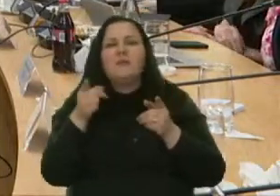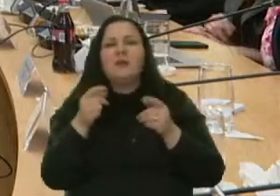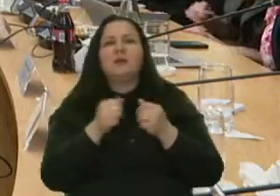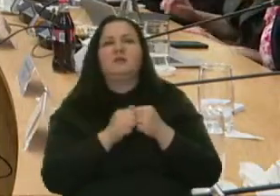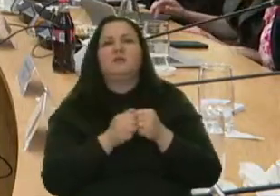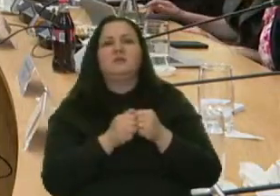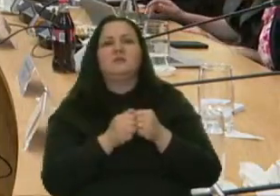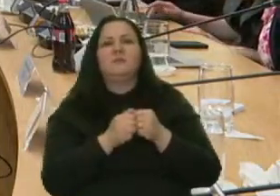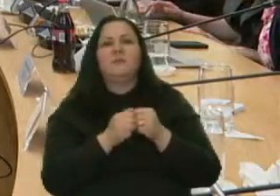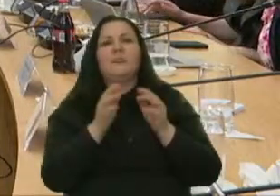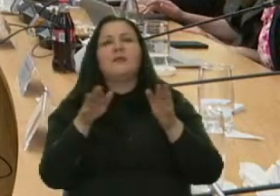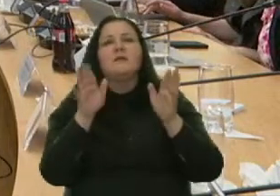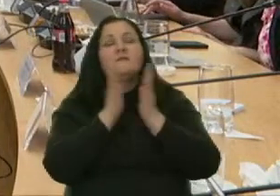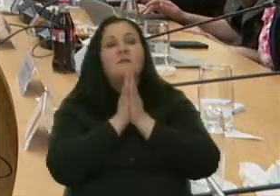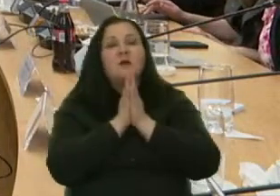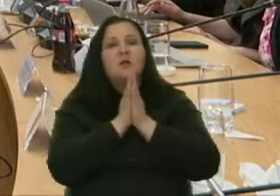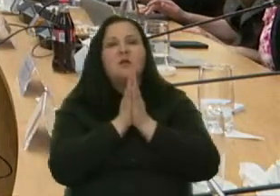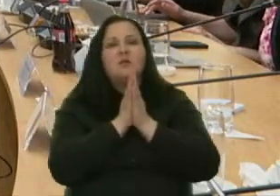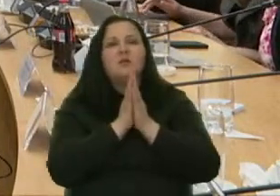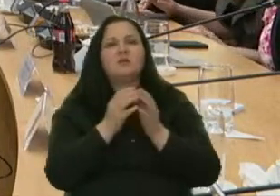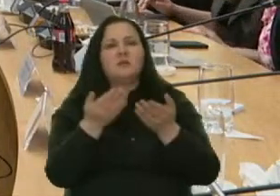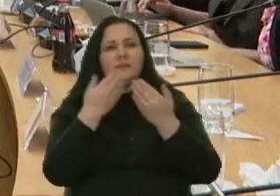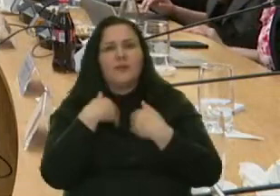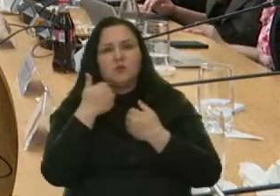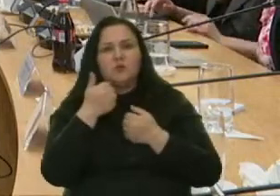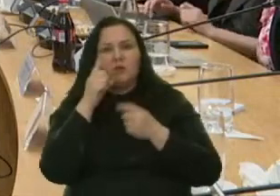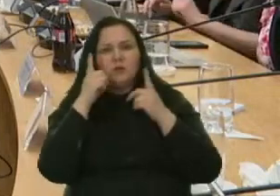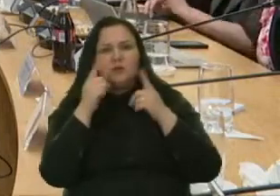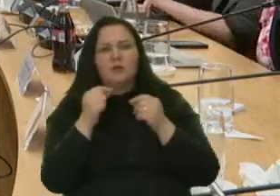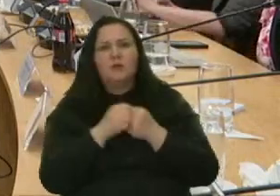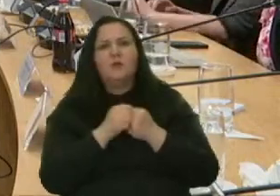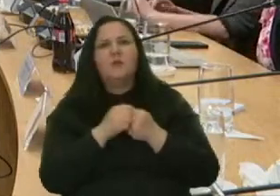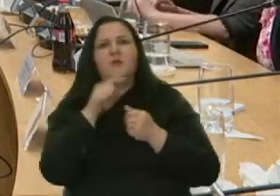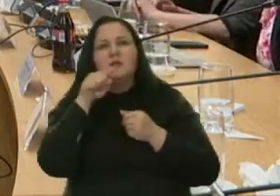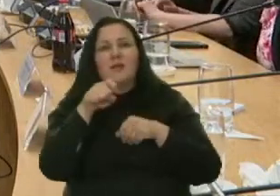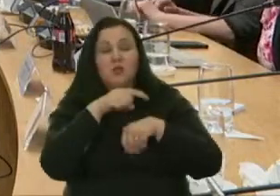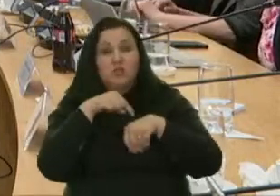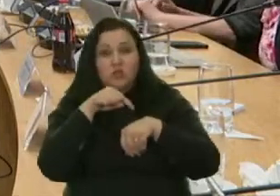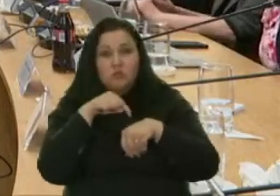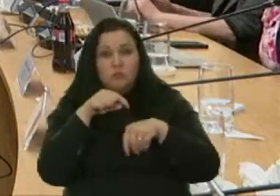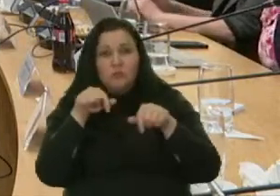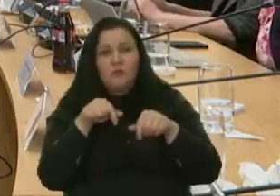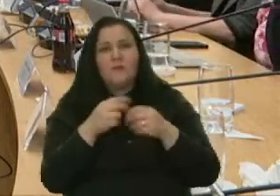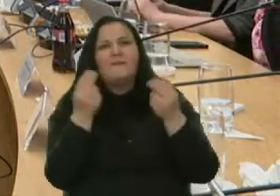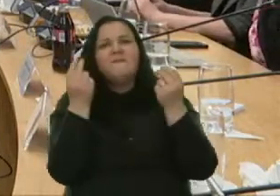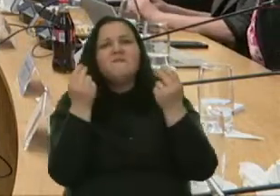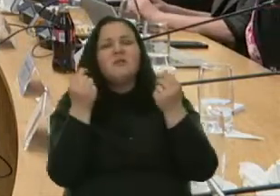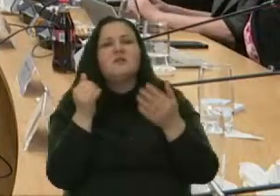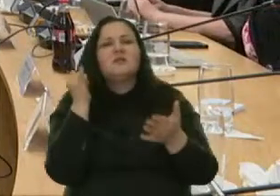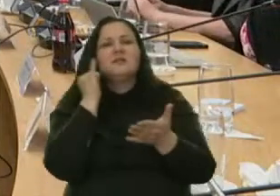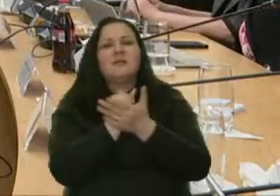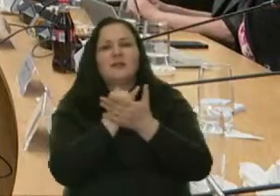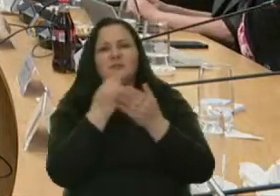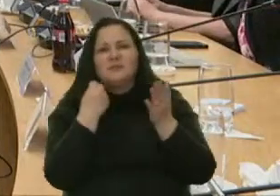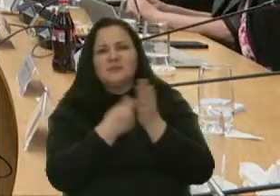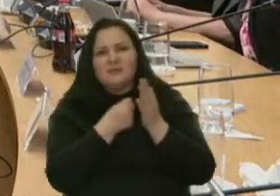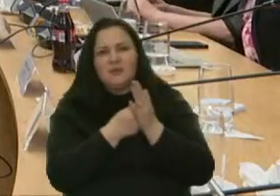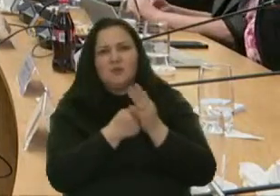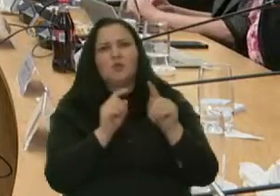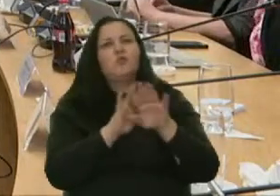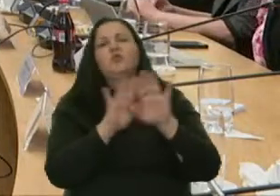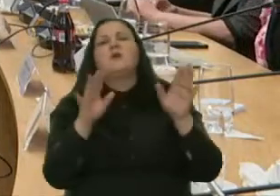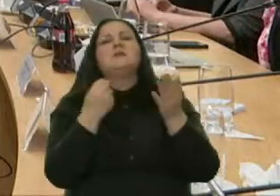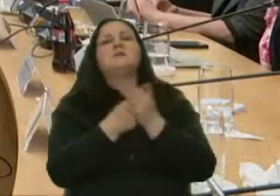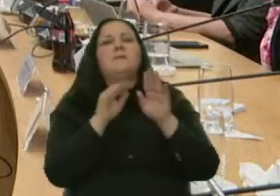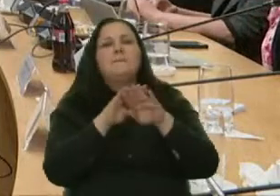întrebarea poate V aș ruga să să mi dați un prim răspuns întrucât la acest moment Finanțarea drepturilor salariale adică nu doar a